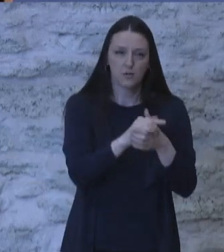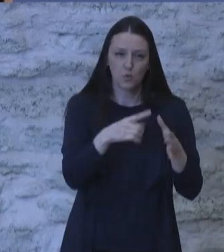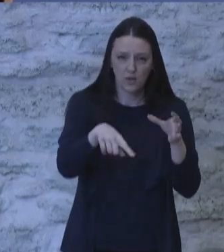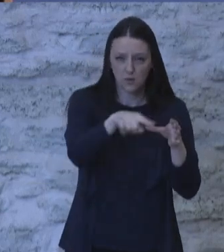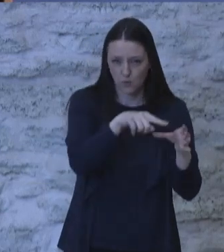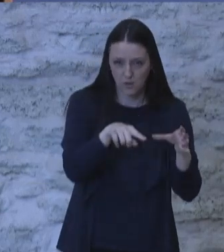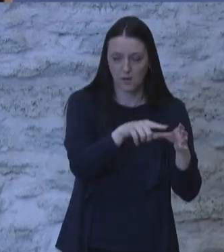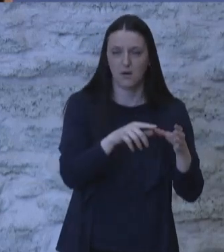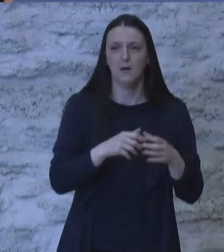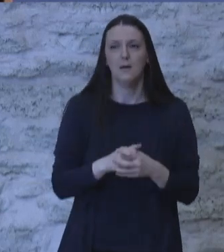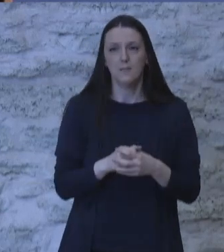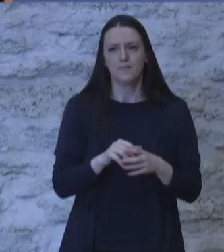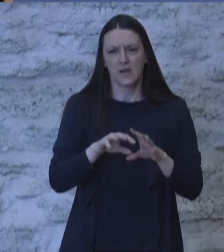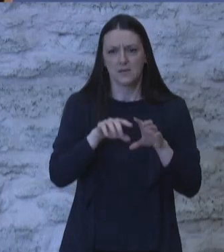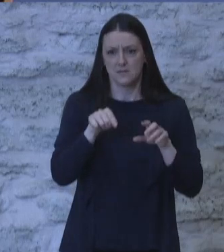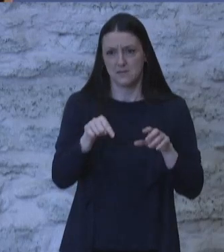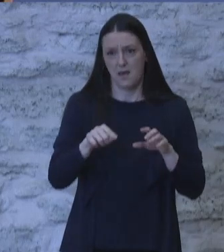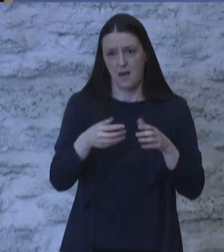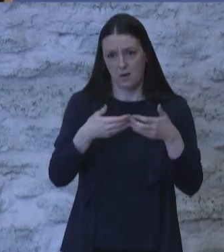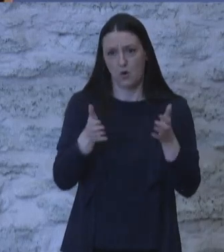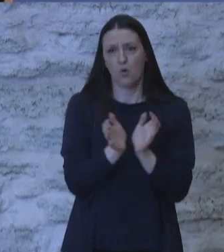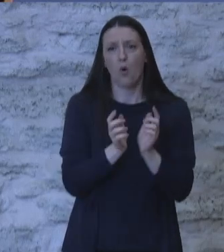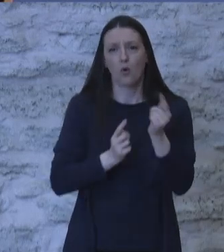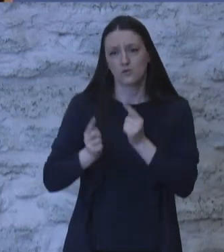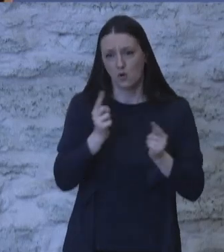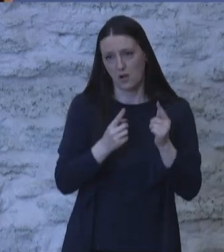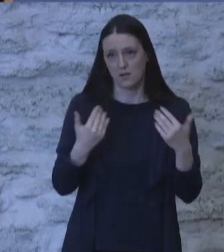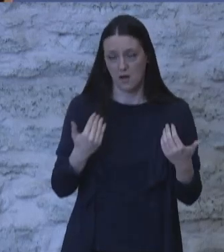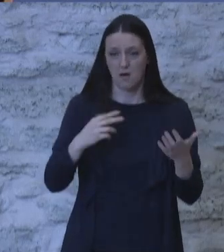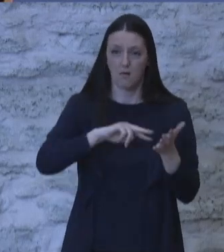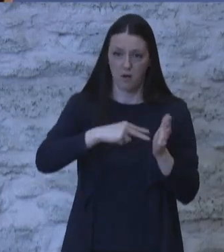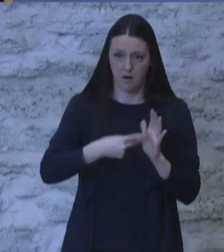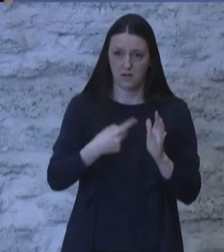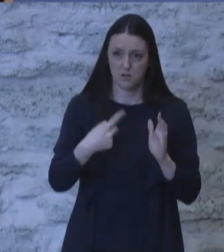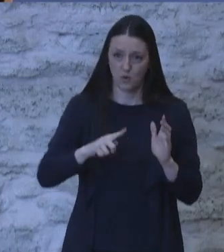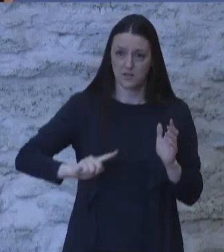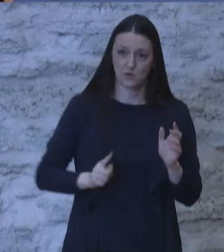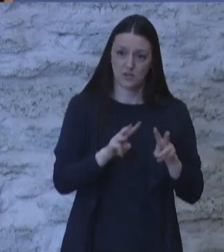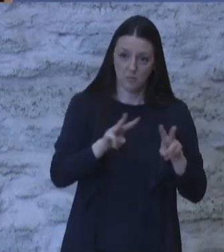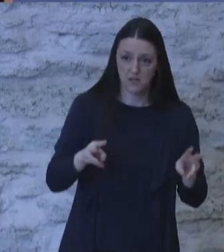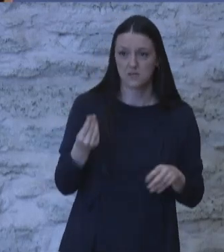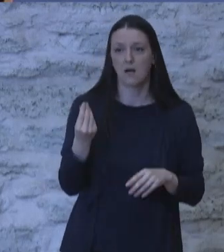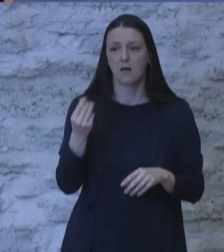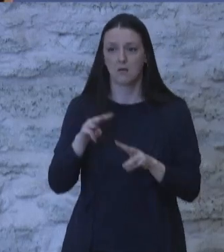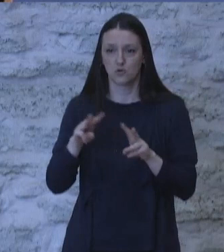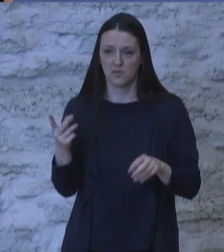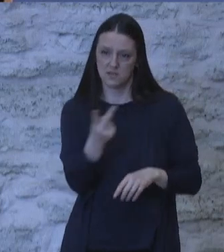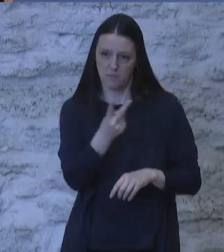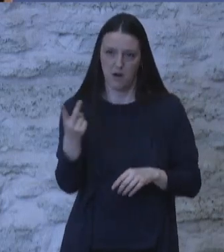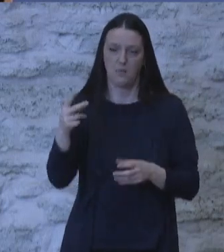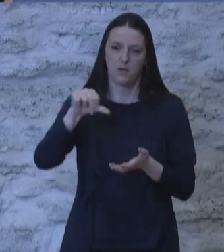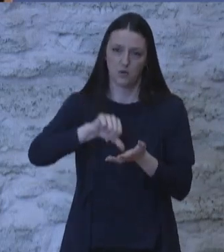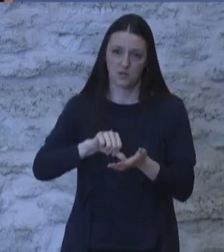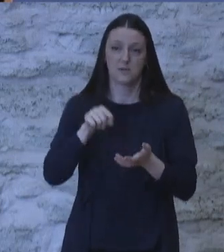koosolek on ma usun täna veel meil plaanis nii sootsiaalministriga kui raandusministriga, siin see positsioon